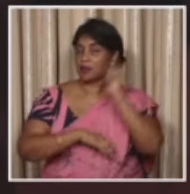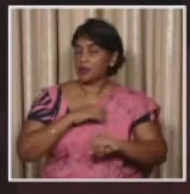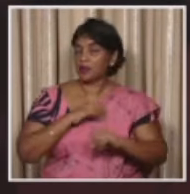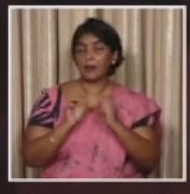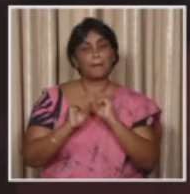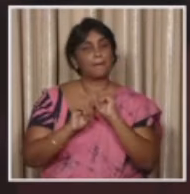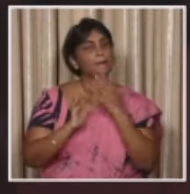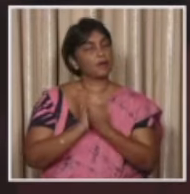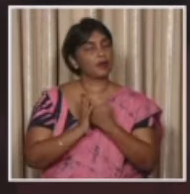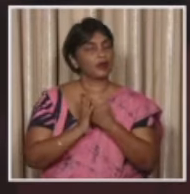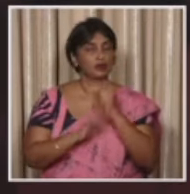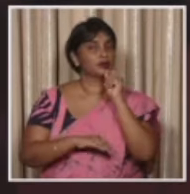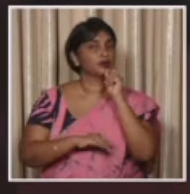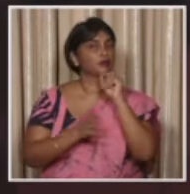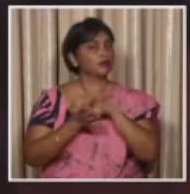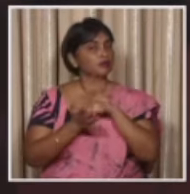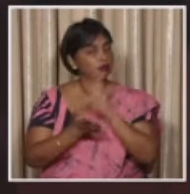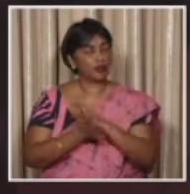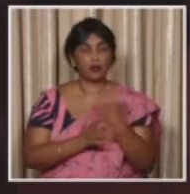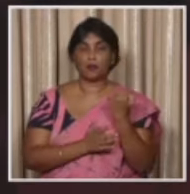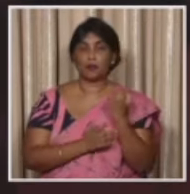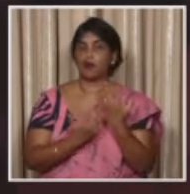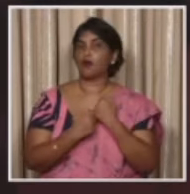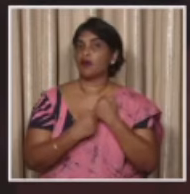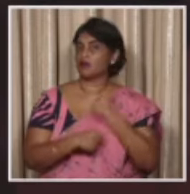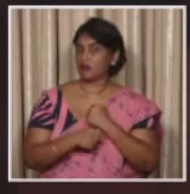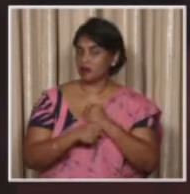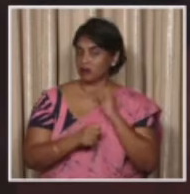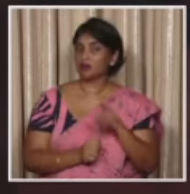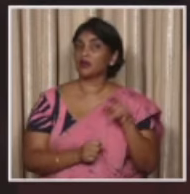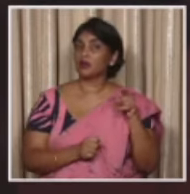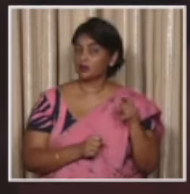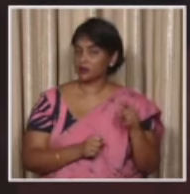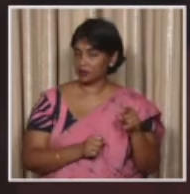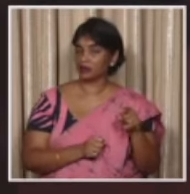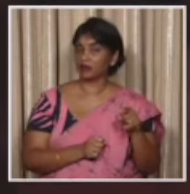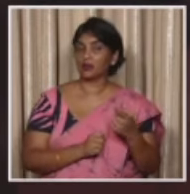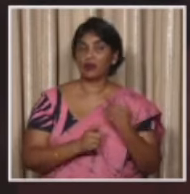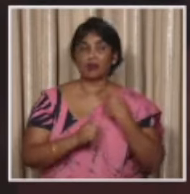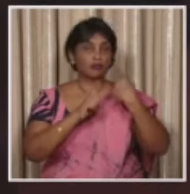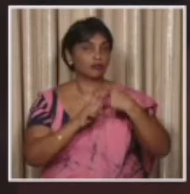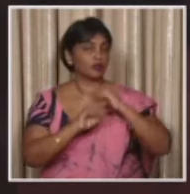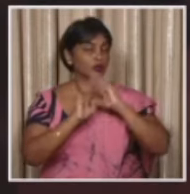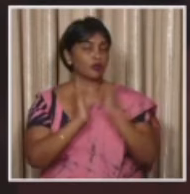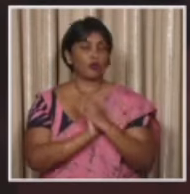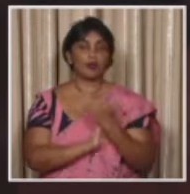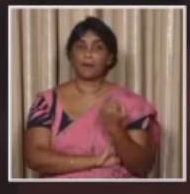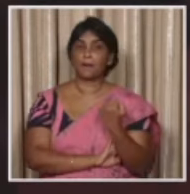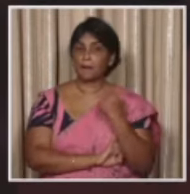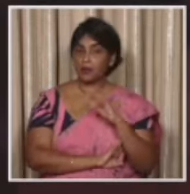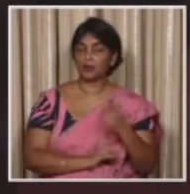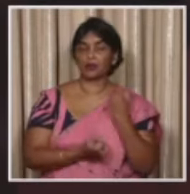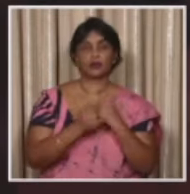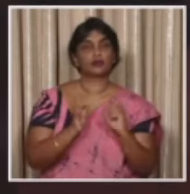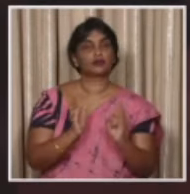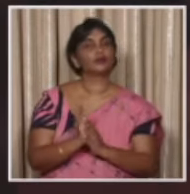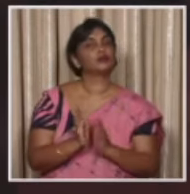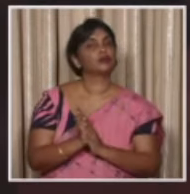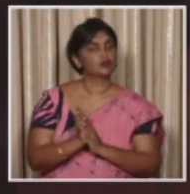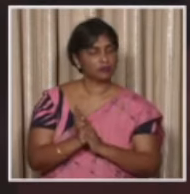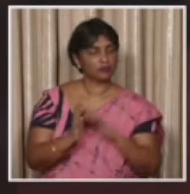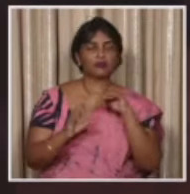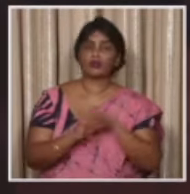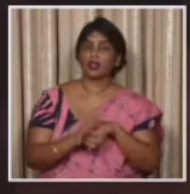ප්‍රතිපත්ති තීන්දුව. ඒ තීන්දුව ගැනීමේ බලය තියෙන ආණ්ඩුවකට. හැබැයි ඒක ගණනය කිරීමේ බලය තියෙන්නේ නියාමන කොමිසම් සභාවතරත්